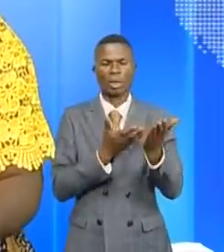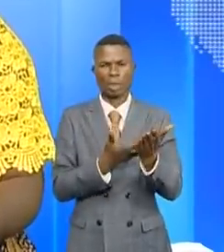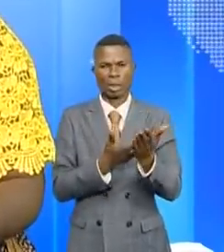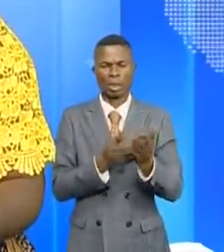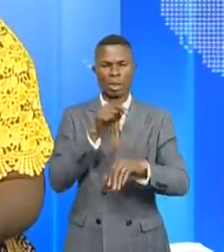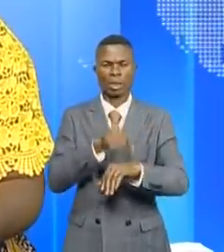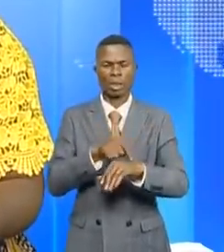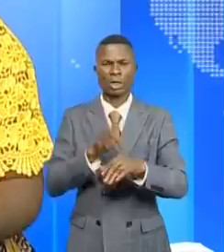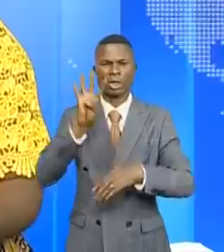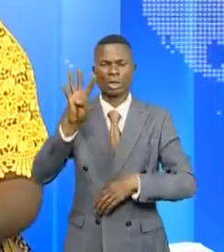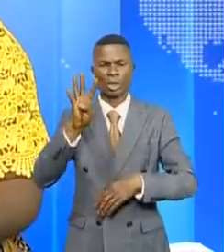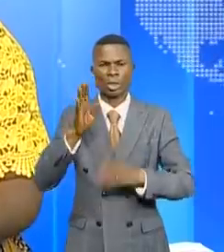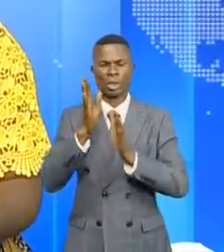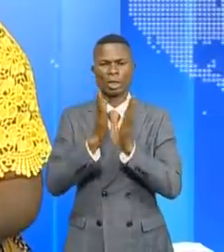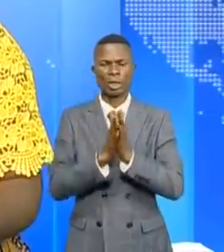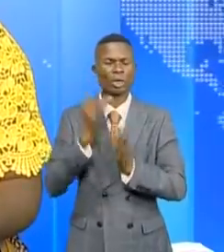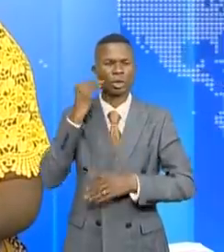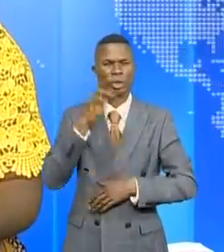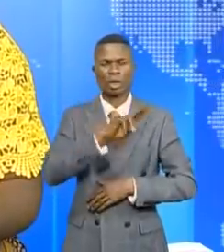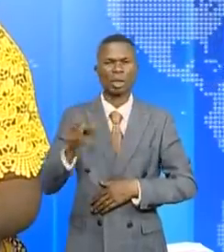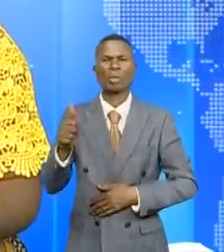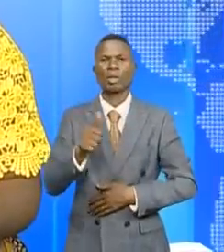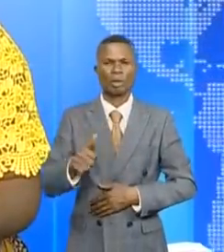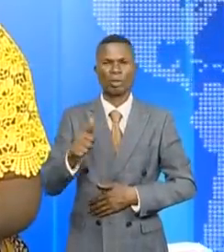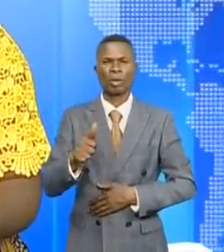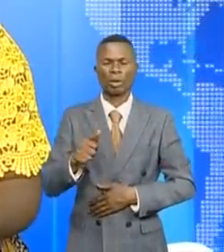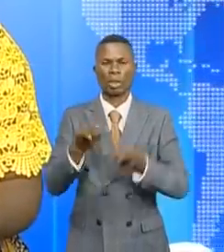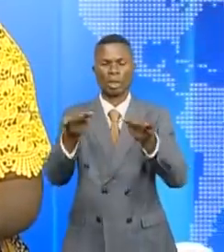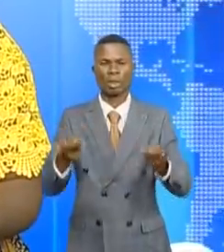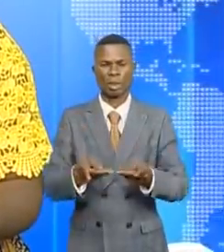date jeudi 10 juin 2021, lieu